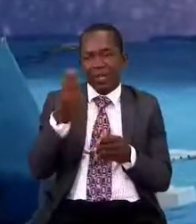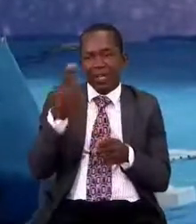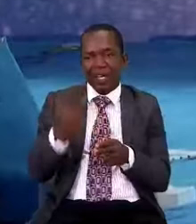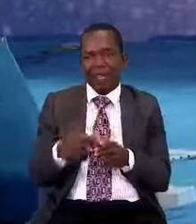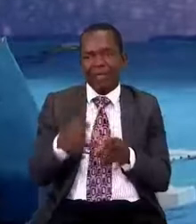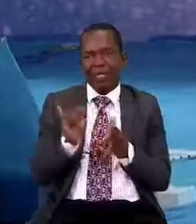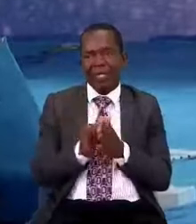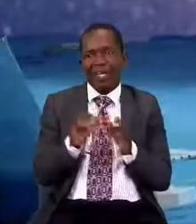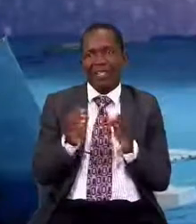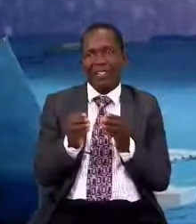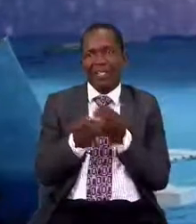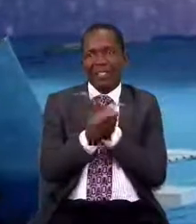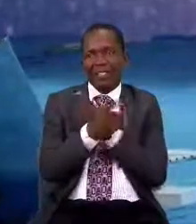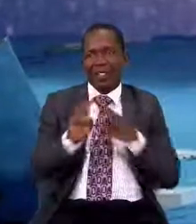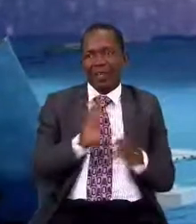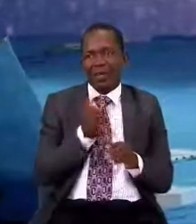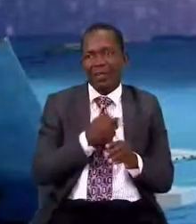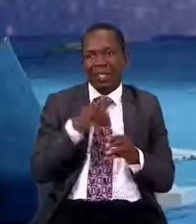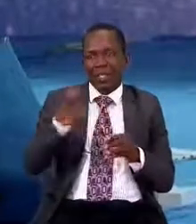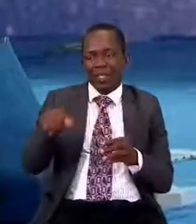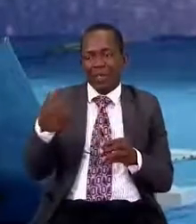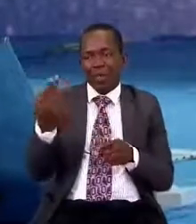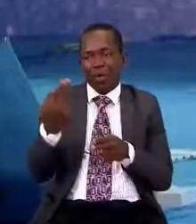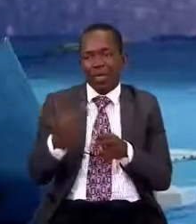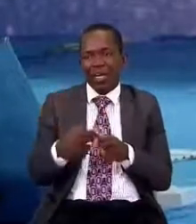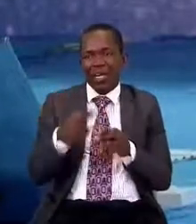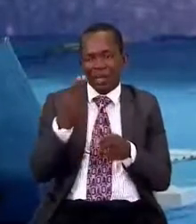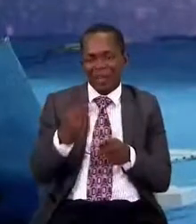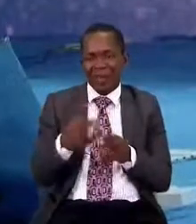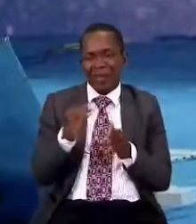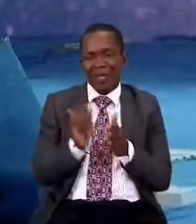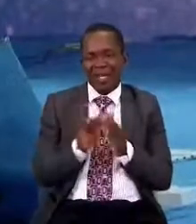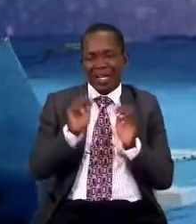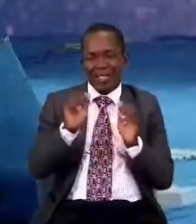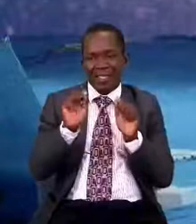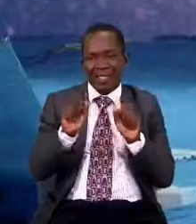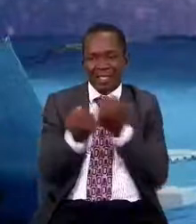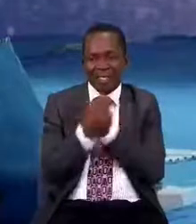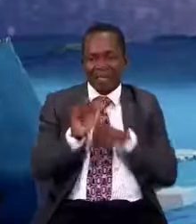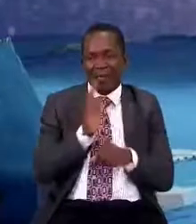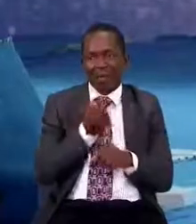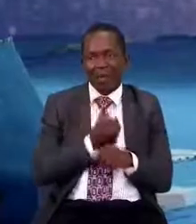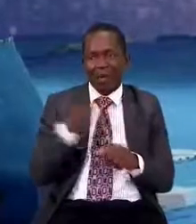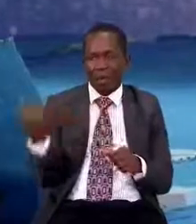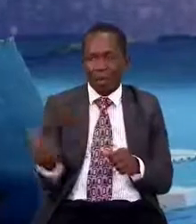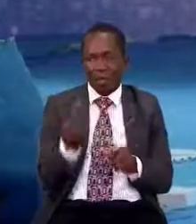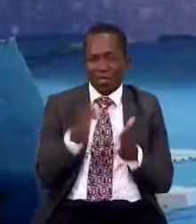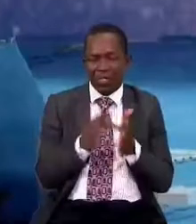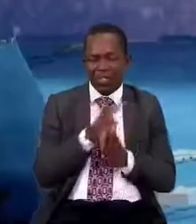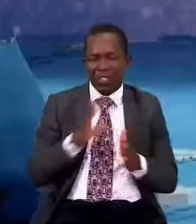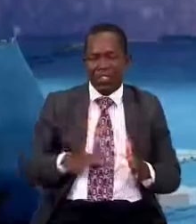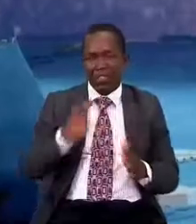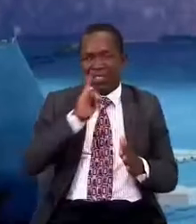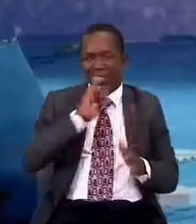puisse sauver. Jésus est le sauveur. Il est Jésus J pour le